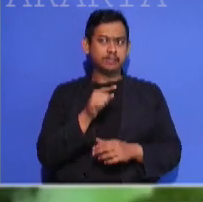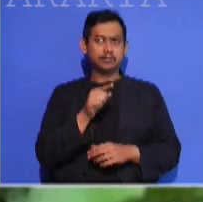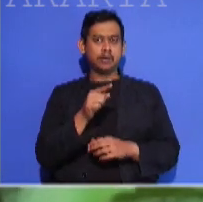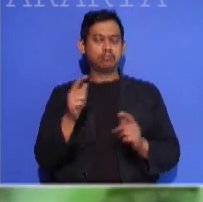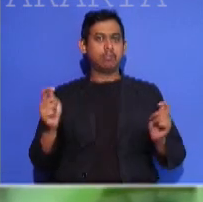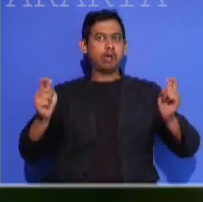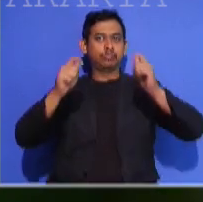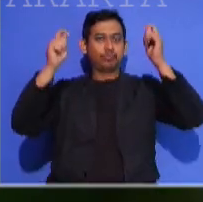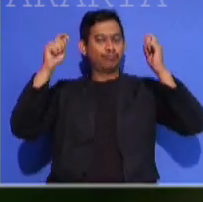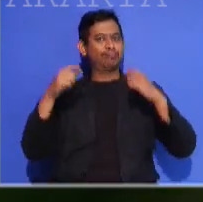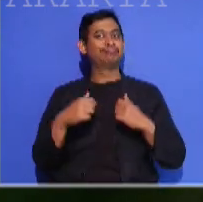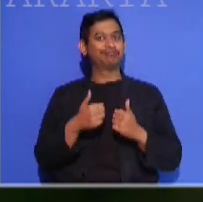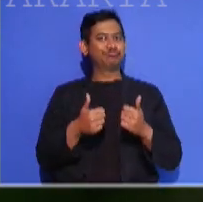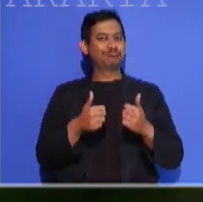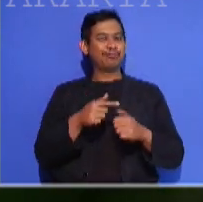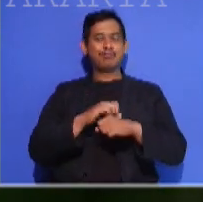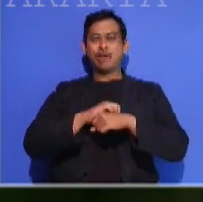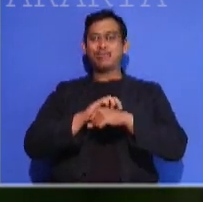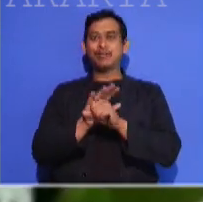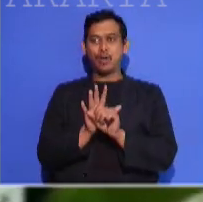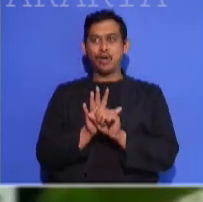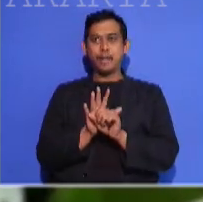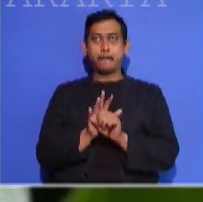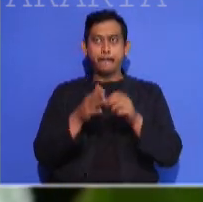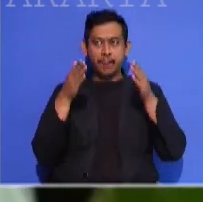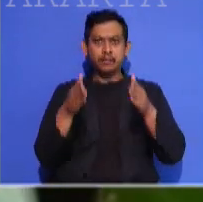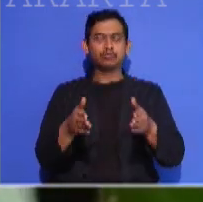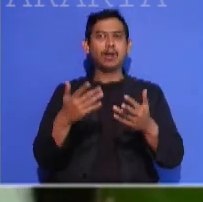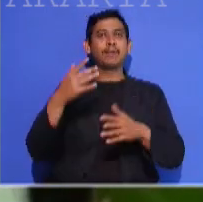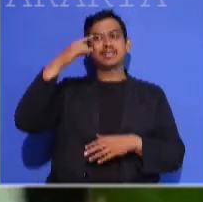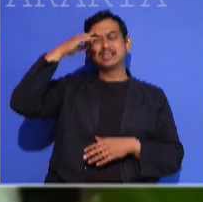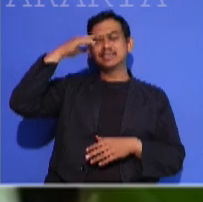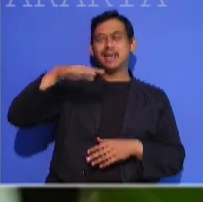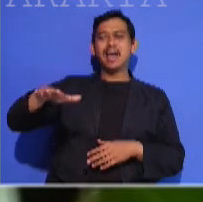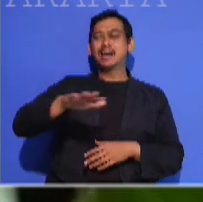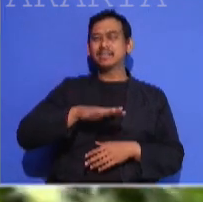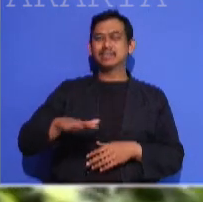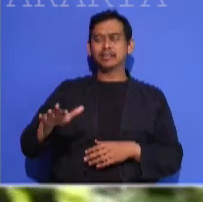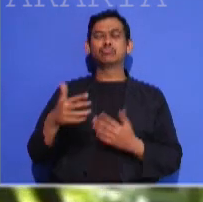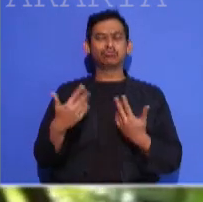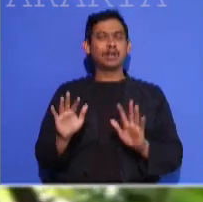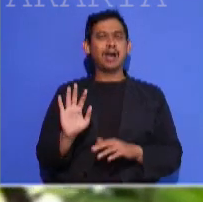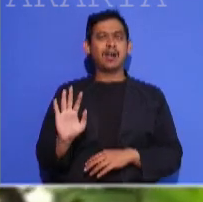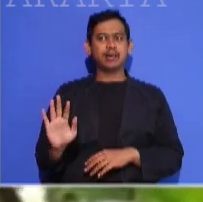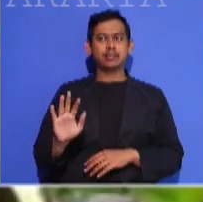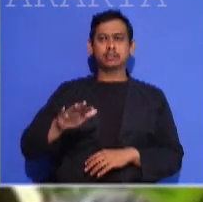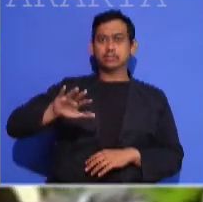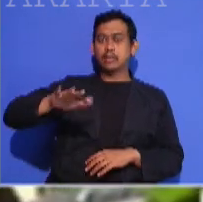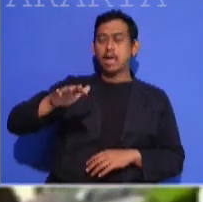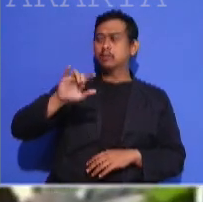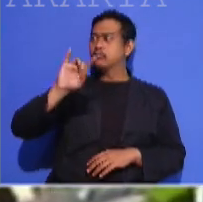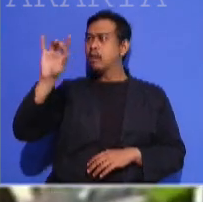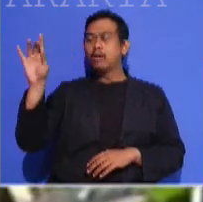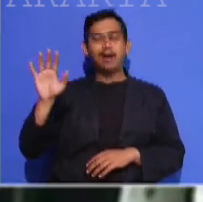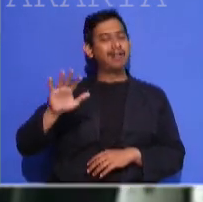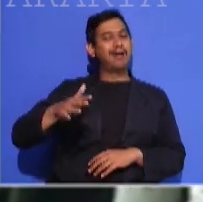jinis tanaman anggrek ingkang tuwuh ing wono-wono Parden Menoreh. Saperangan ugi sampun mlebet ing spesies langka. Sekar anggrek alam